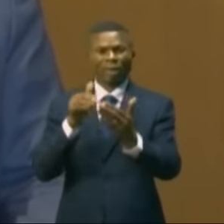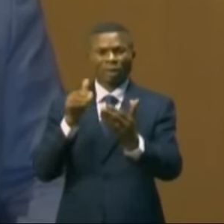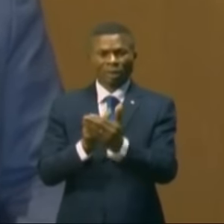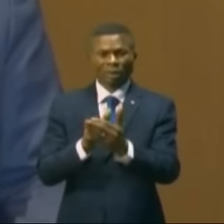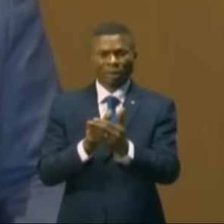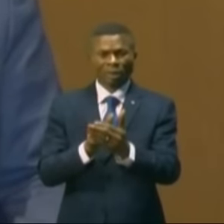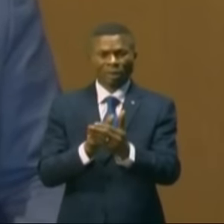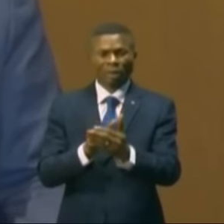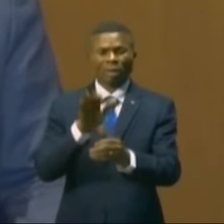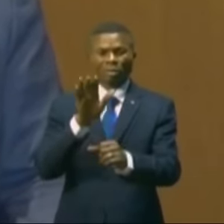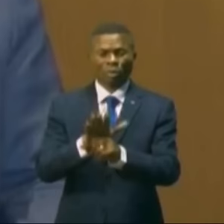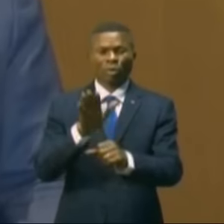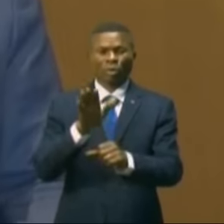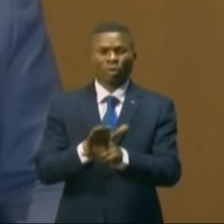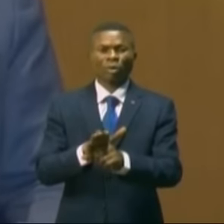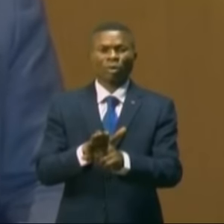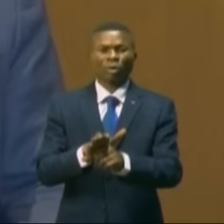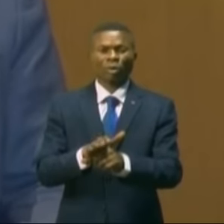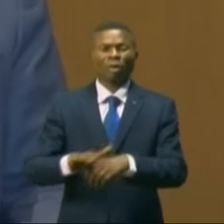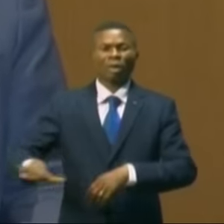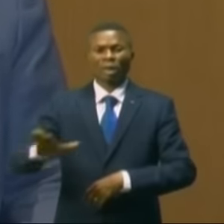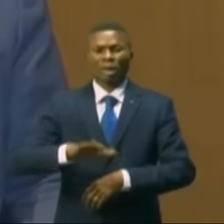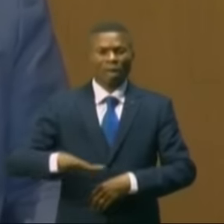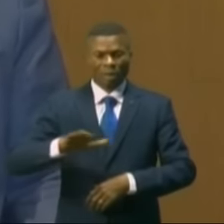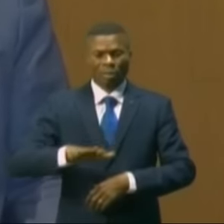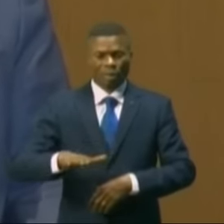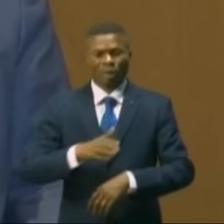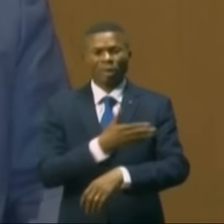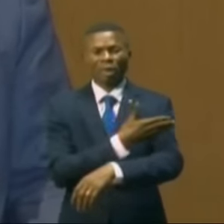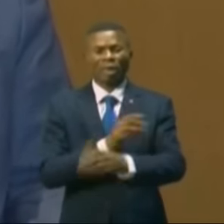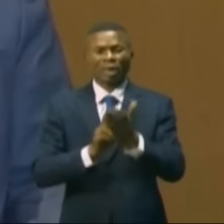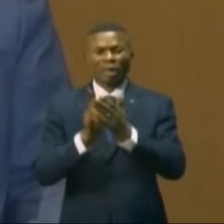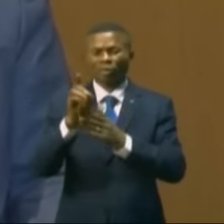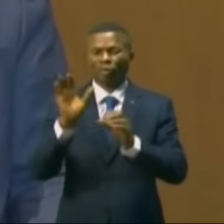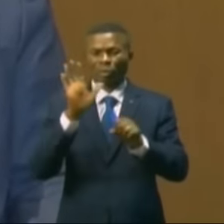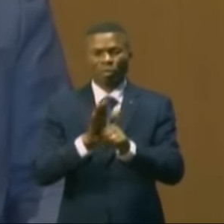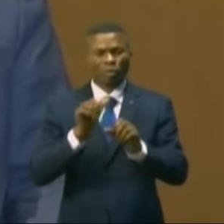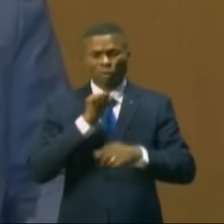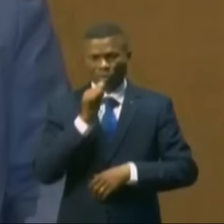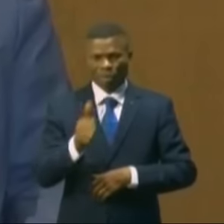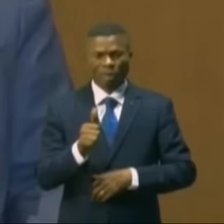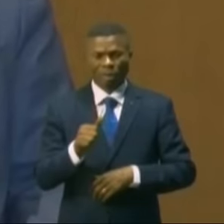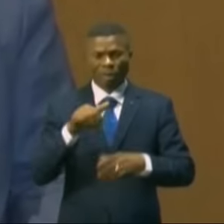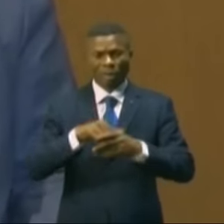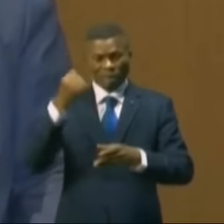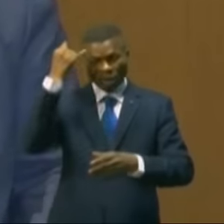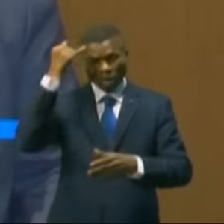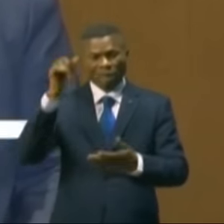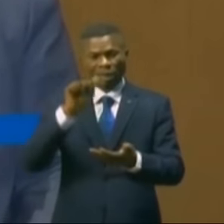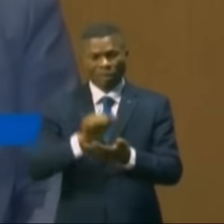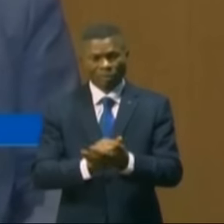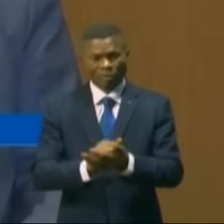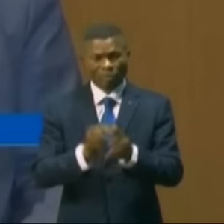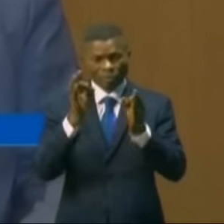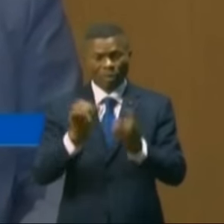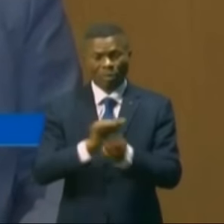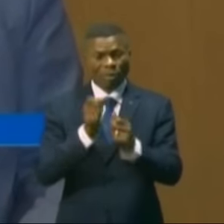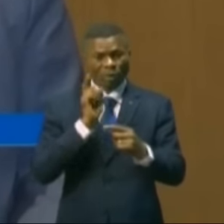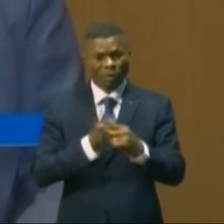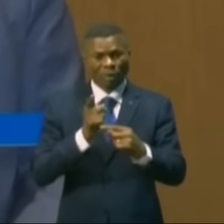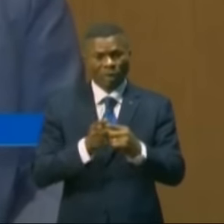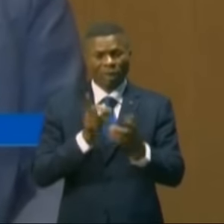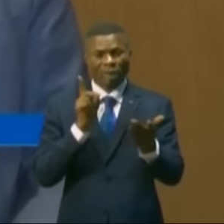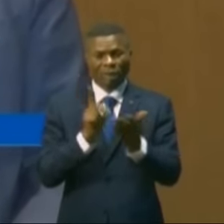d'isoler davantage les pays les moins avancés. Dans ce contexte, et malgré les difficultés pour lever